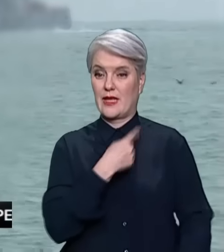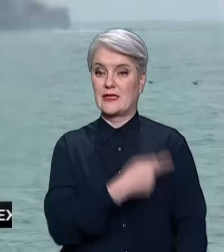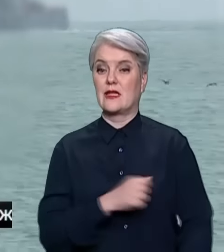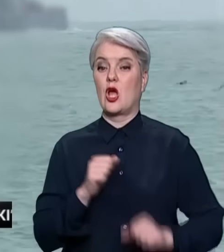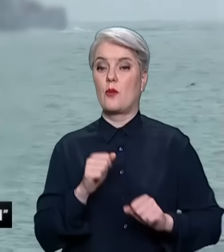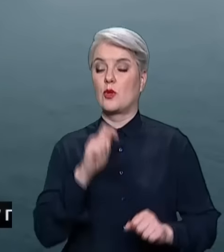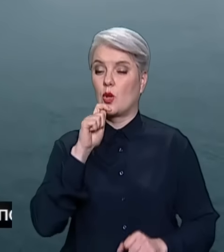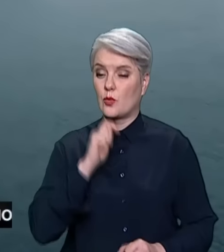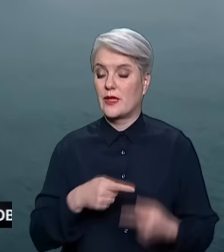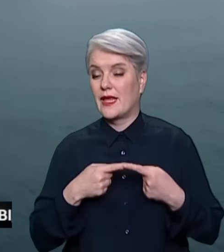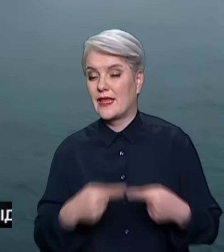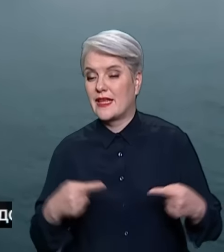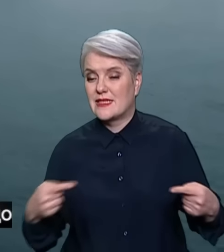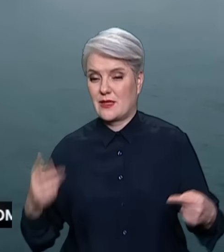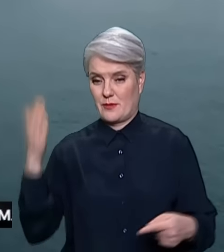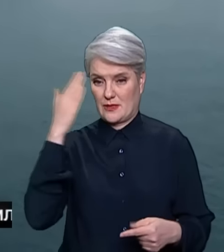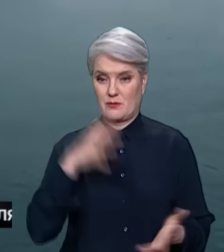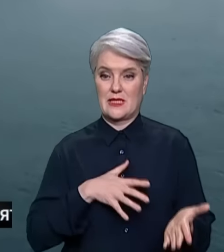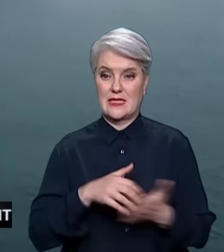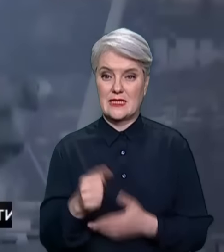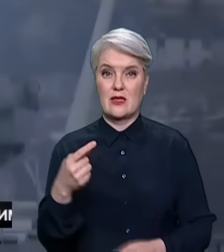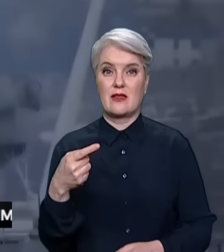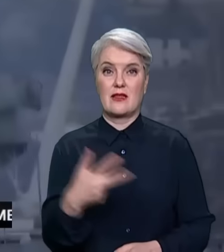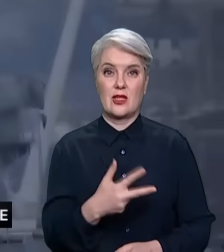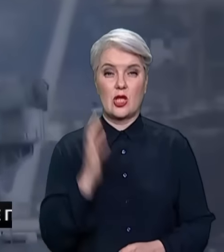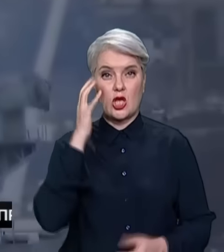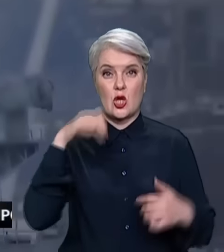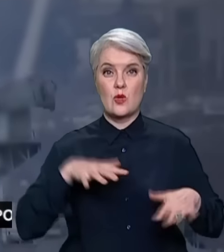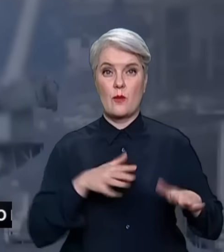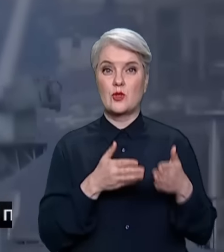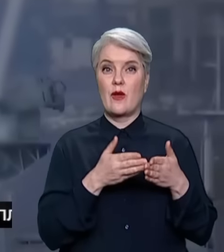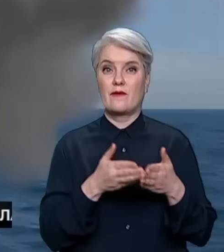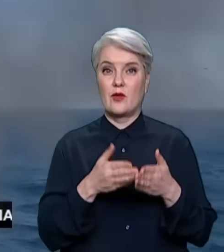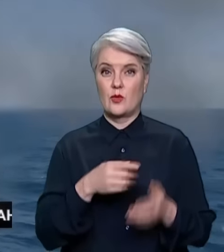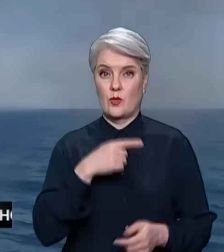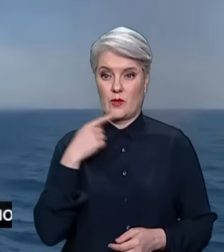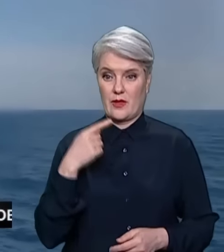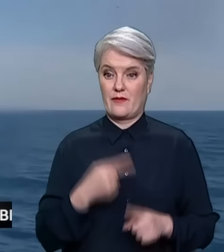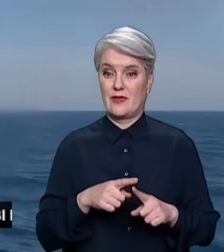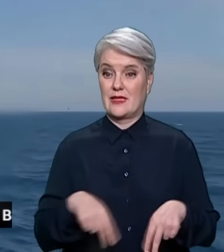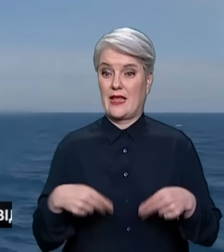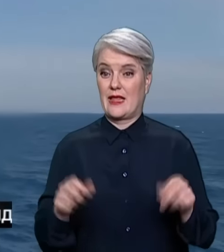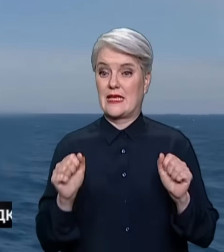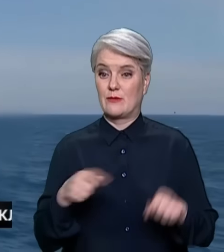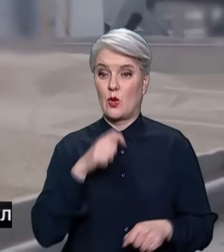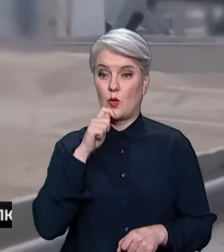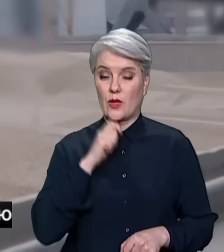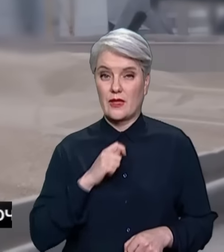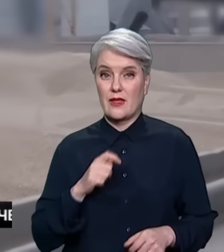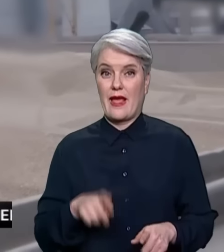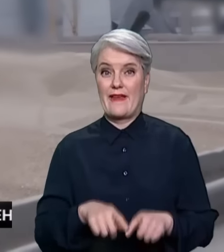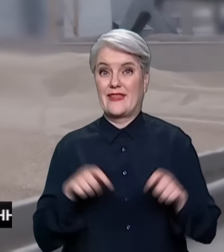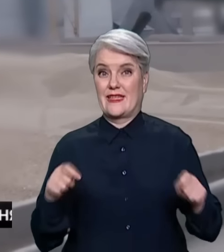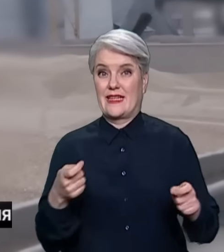оборони України різними засобами знищили третину Чорноморського флоту РФ. Це дало змогу Україні, зокрема, відкрити